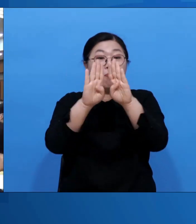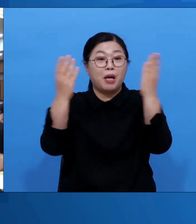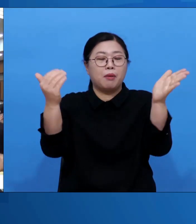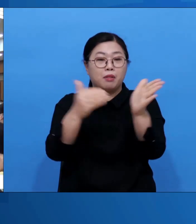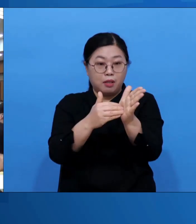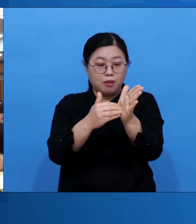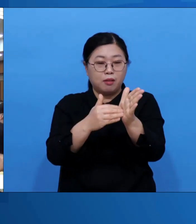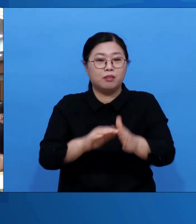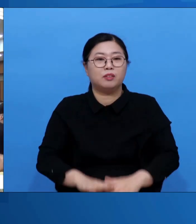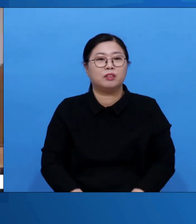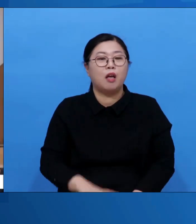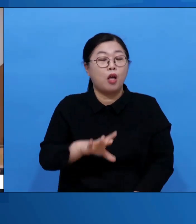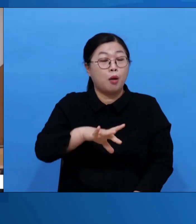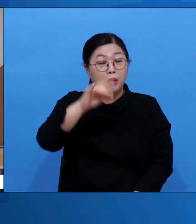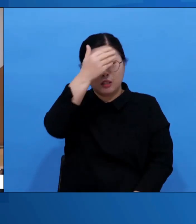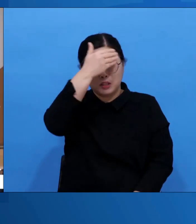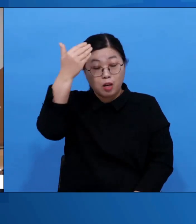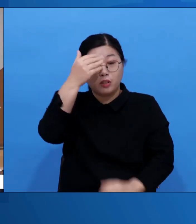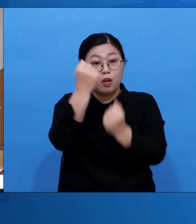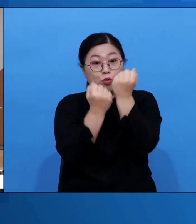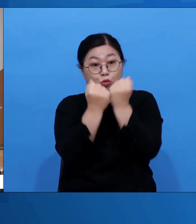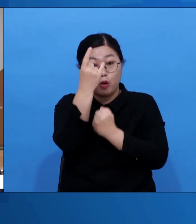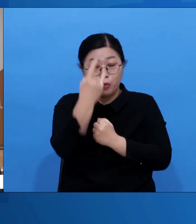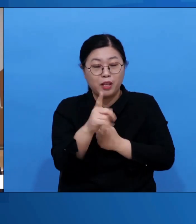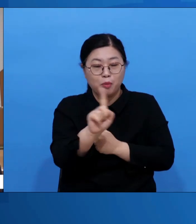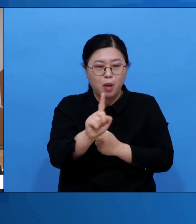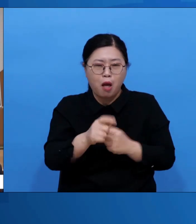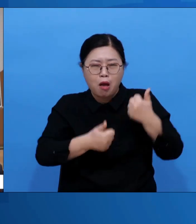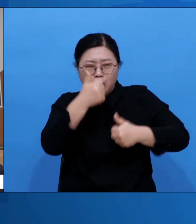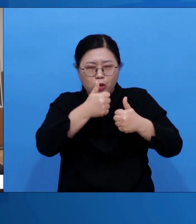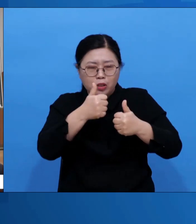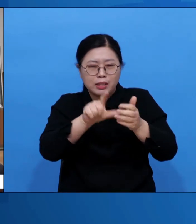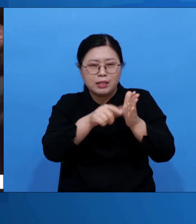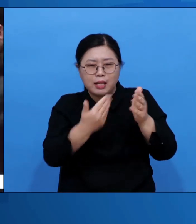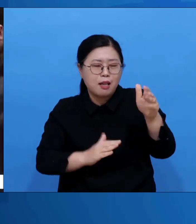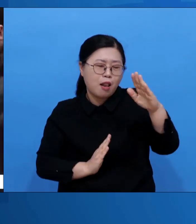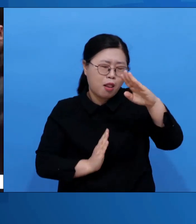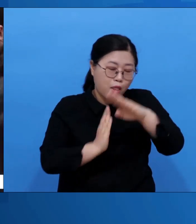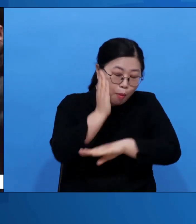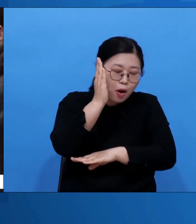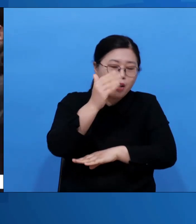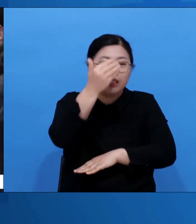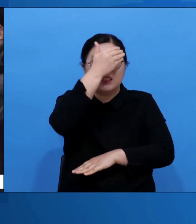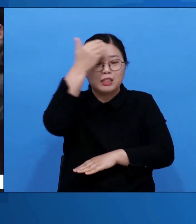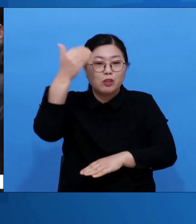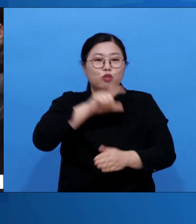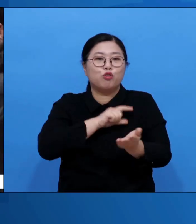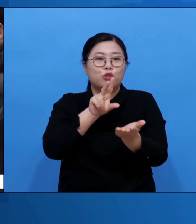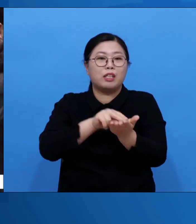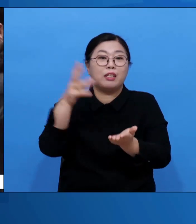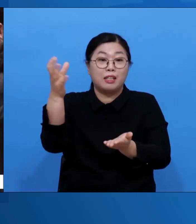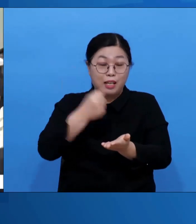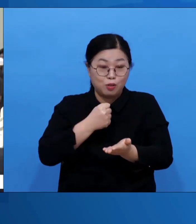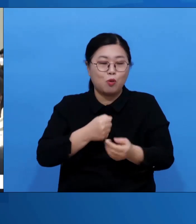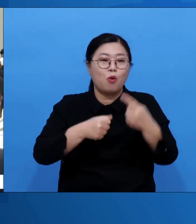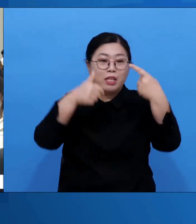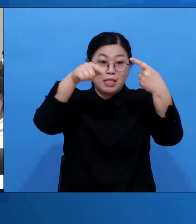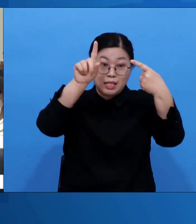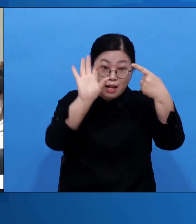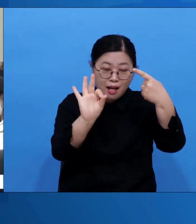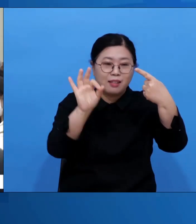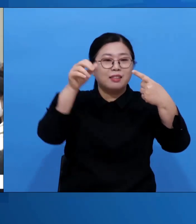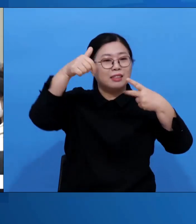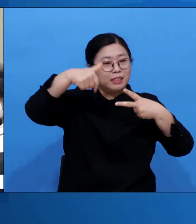세계 청년 리더 수련회는 경쟁 시대를 넘어선 청년이란 주제로 열려 1강 하나님의 것을 내 것으로,